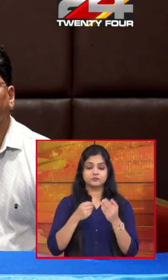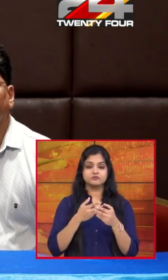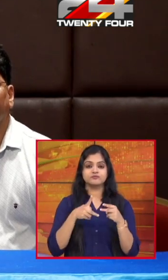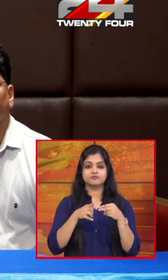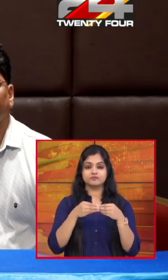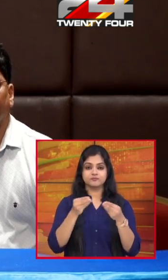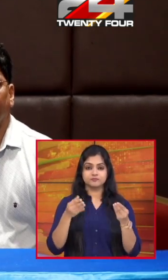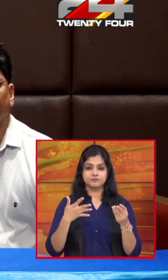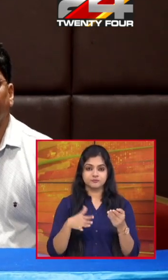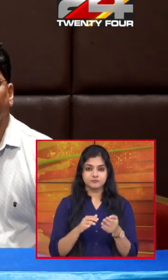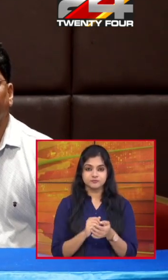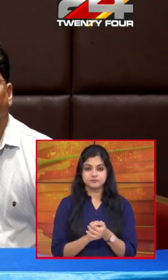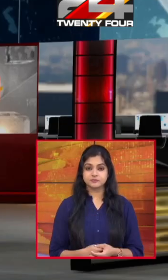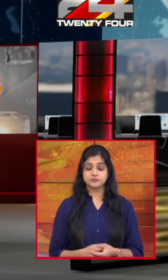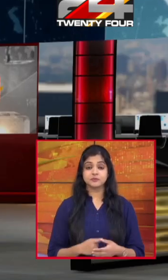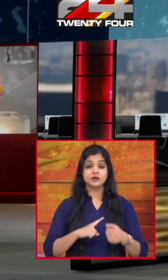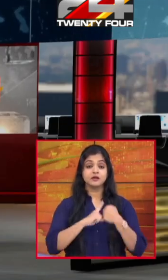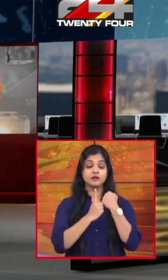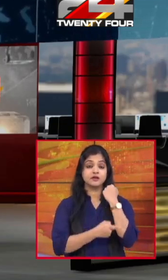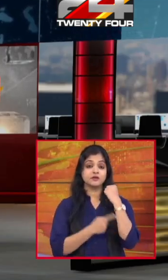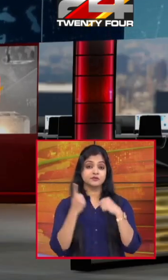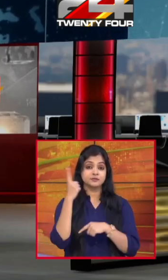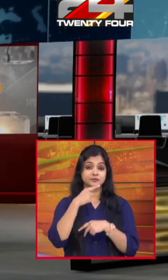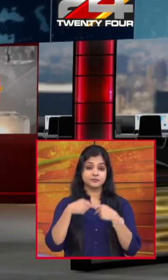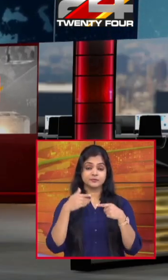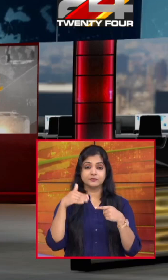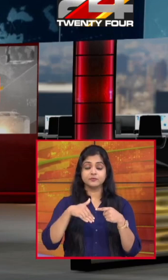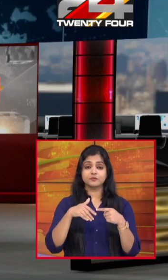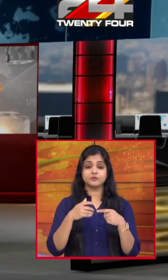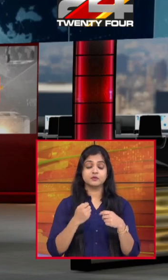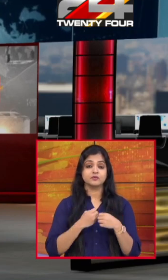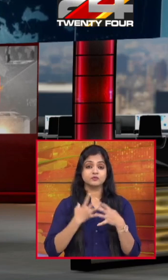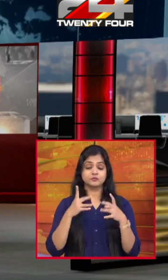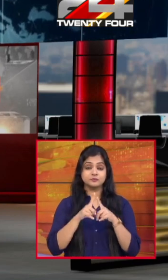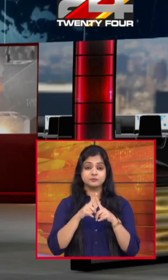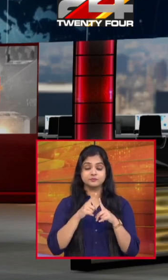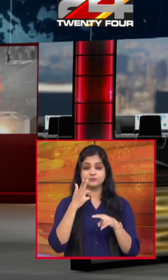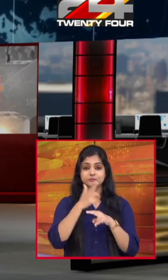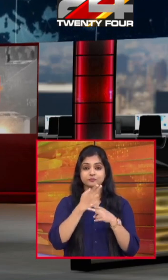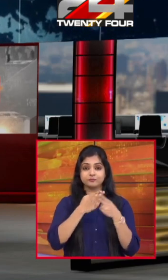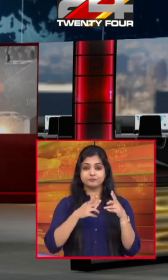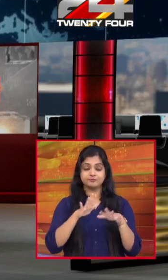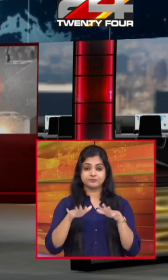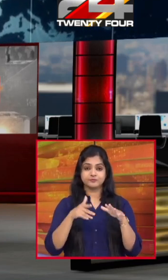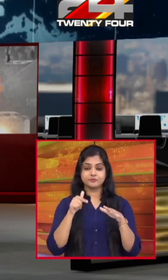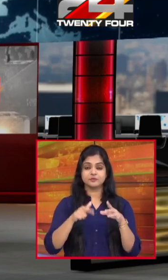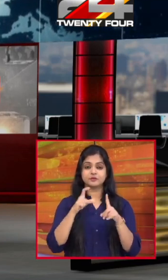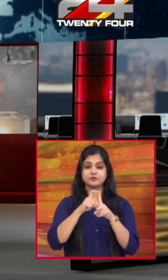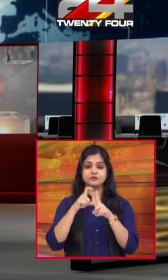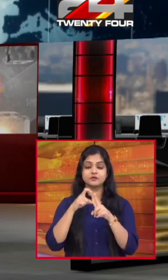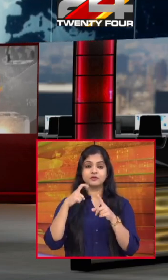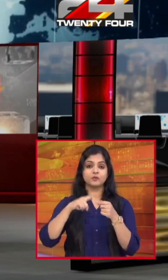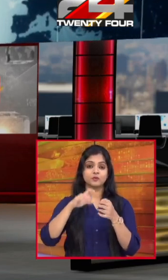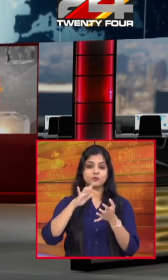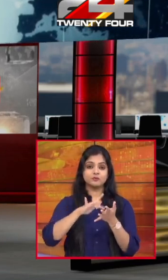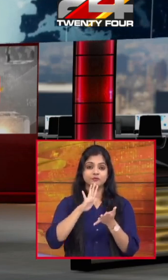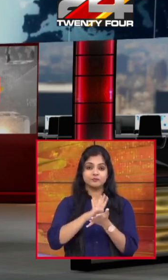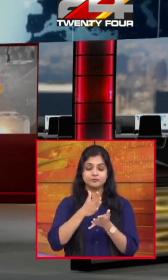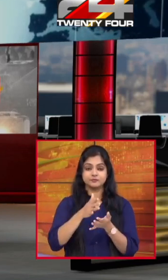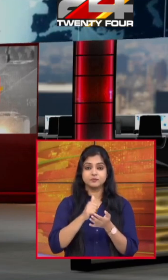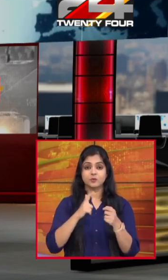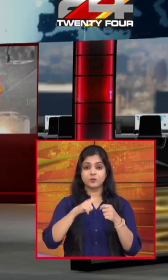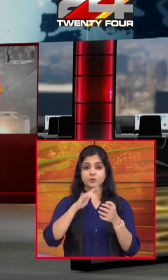പ്രകാശനം ചെയ്തു. അവസാന ദിനങ്ങളിൽ അവിസ്മരണീയ ദൃശ്യാനുഭവം തീർക്കാൻ DD കൊല്ലം കാർണിവൽ. കൊല്ലം ആശ്രാമം